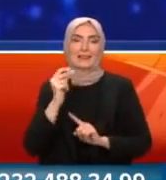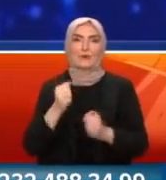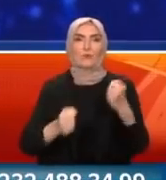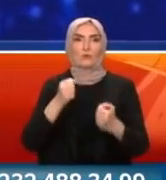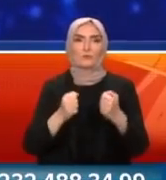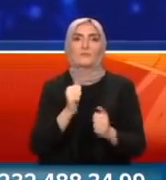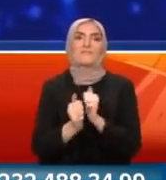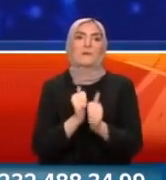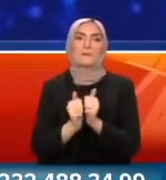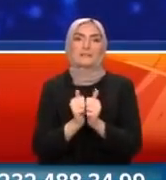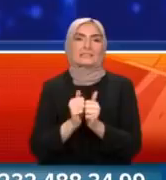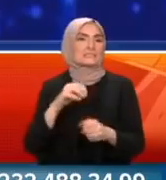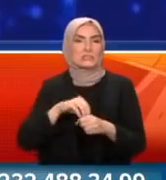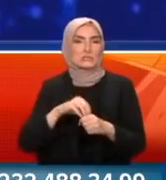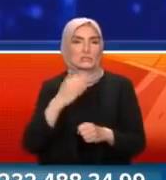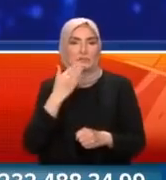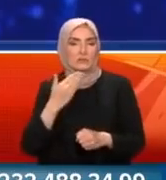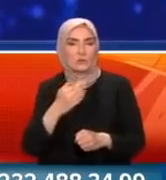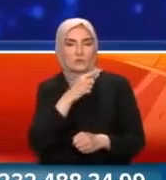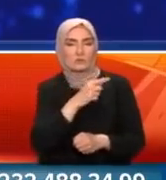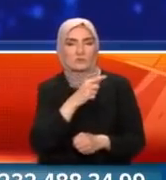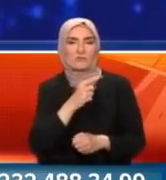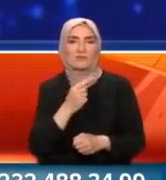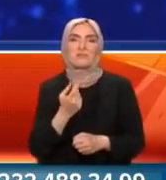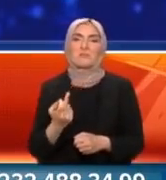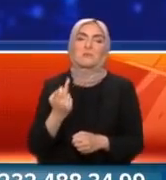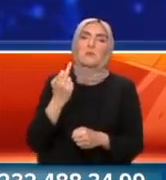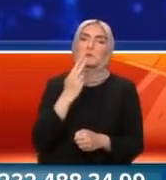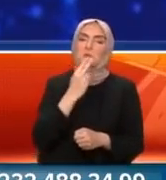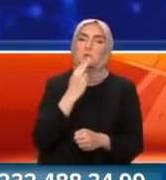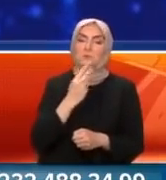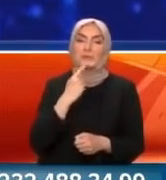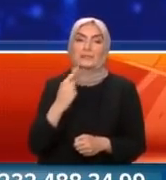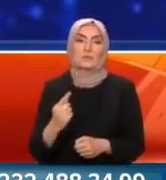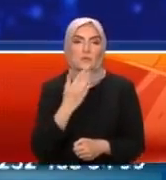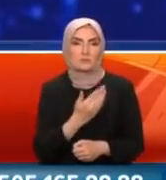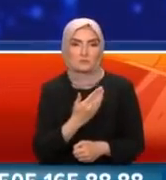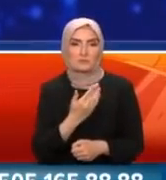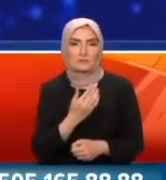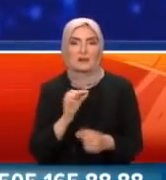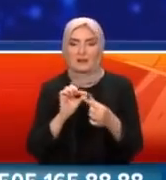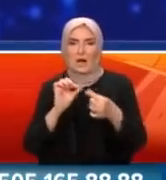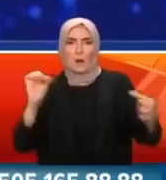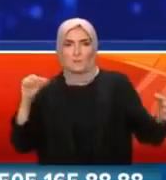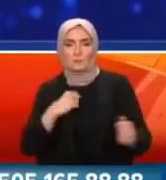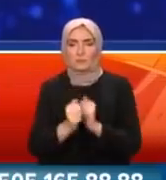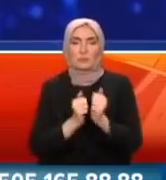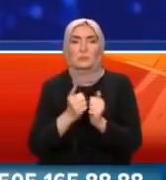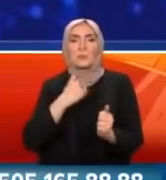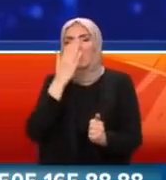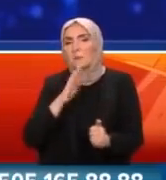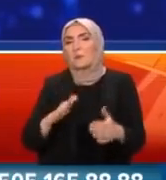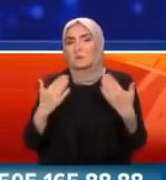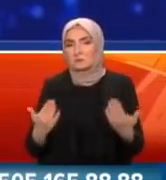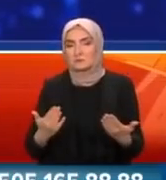böyle diyorlar Bunlar da vida kablo üretemiyoruz Memleketimizde bir